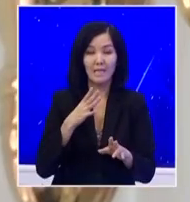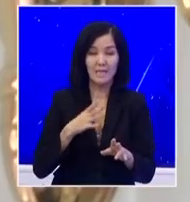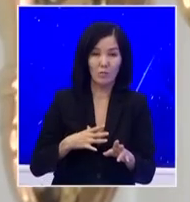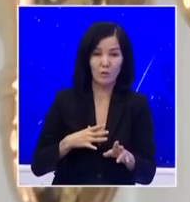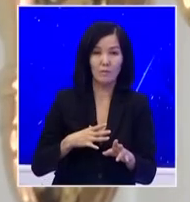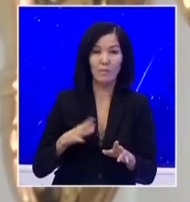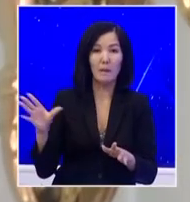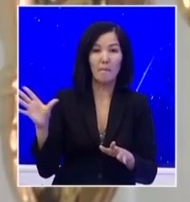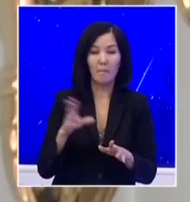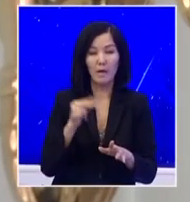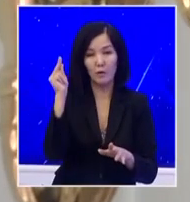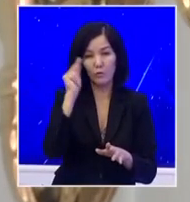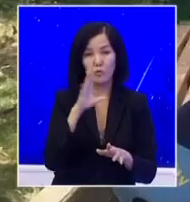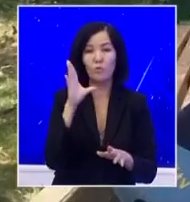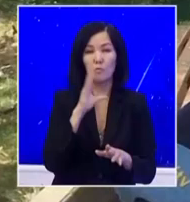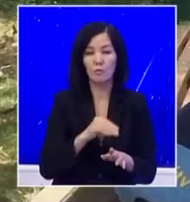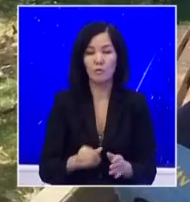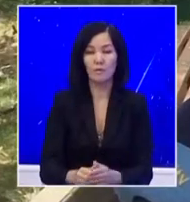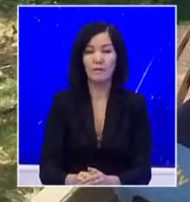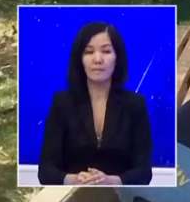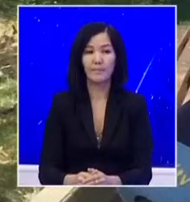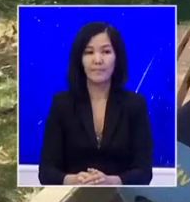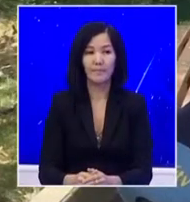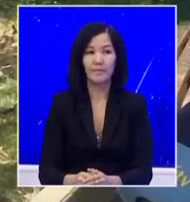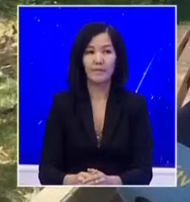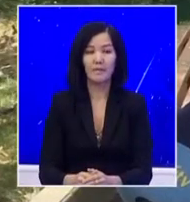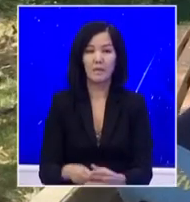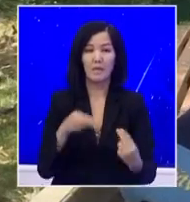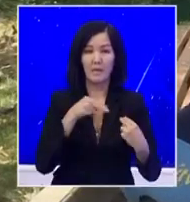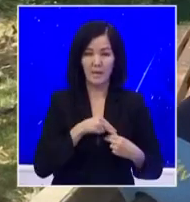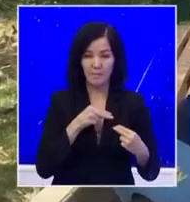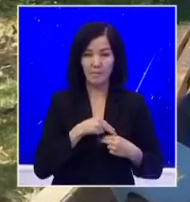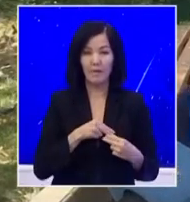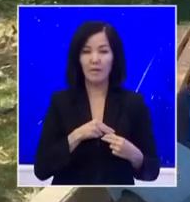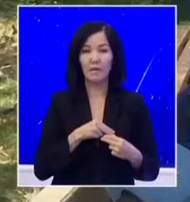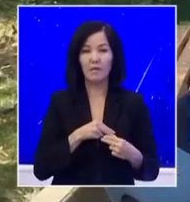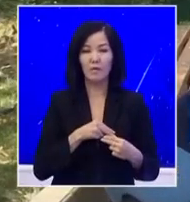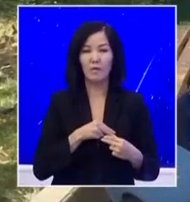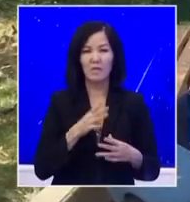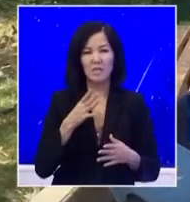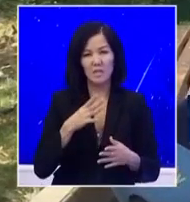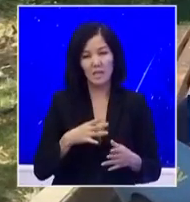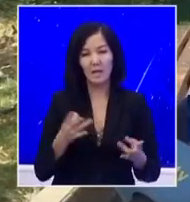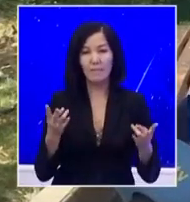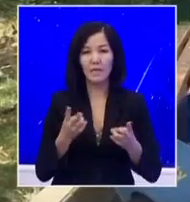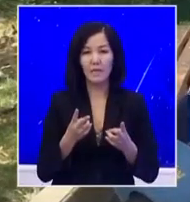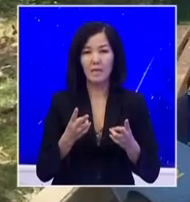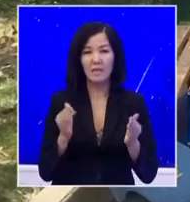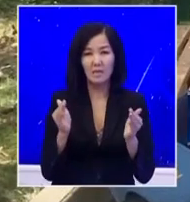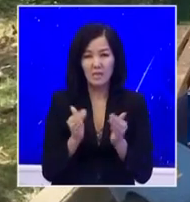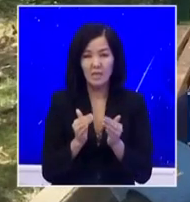табандылық бәрін үйретті дейді. Кинологияда ол былай айтқанда еңбек қой. Итпен күшік